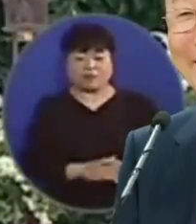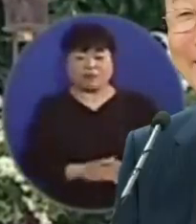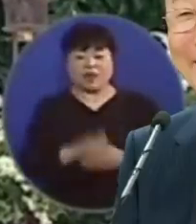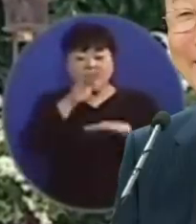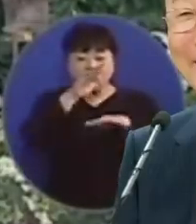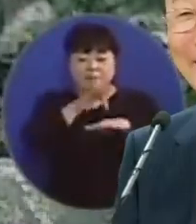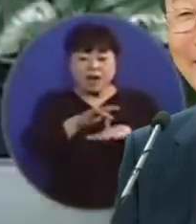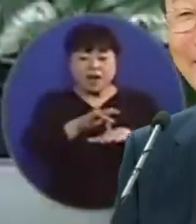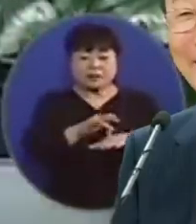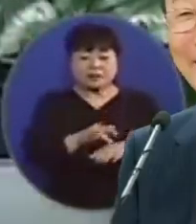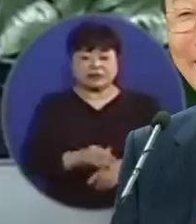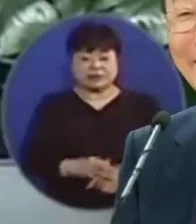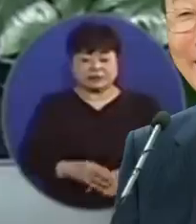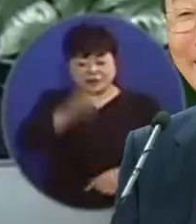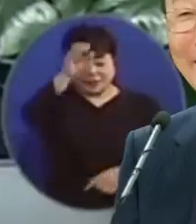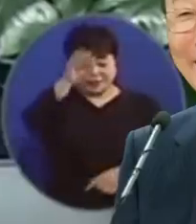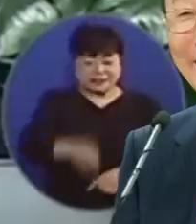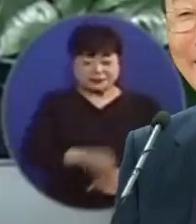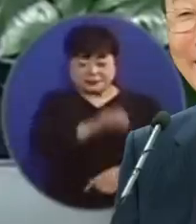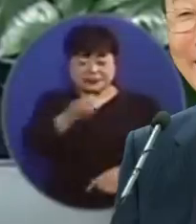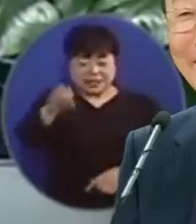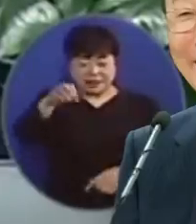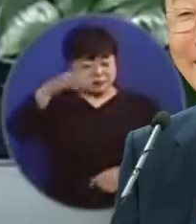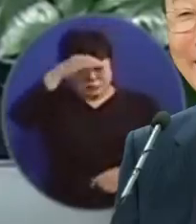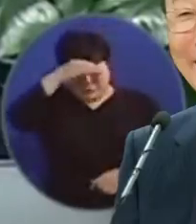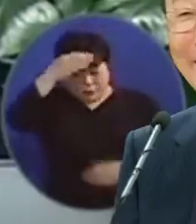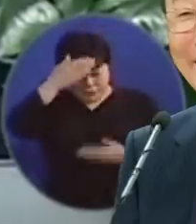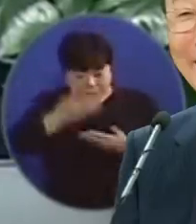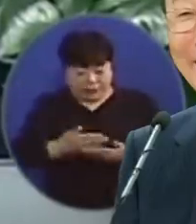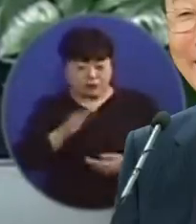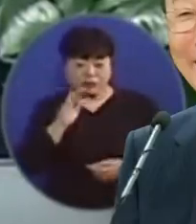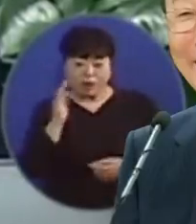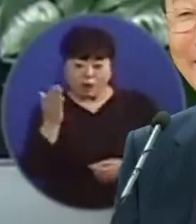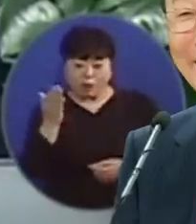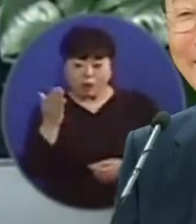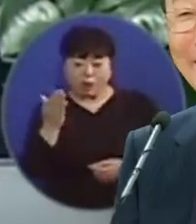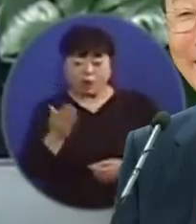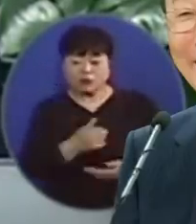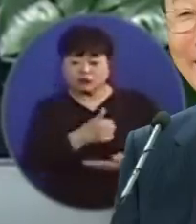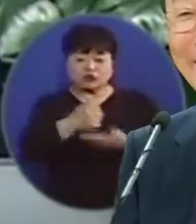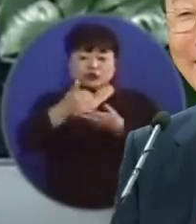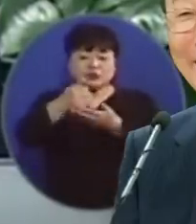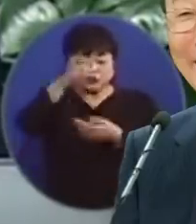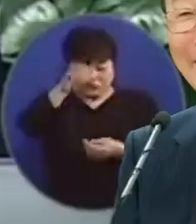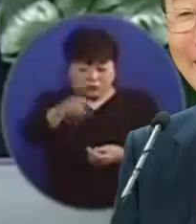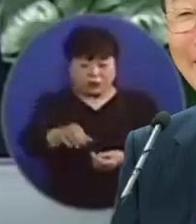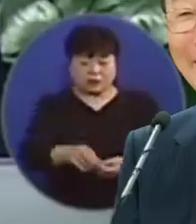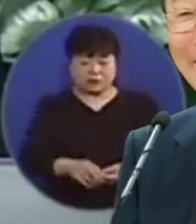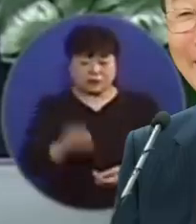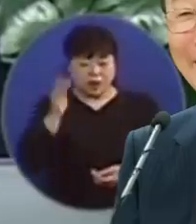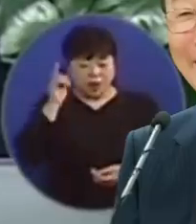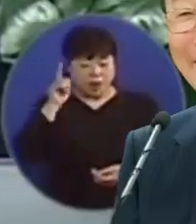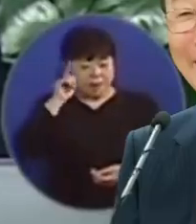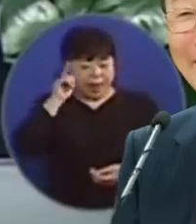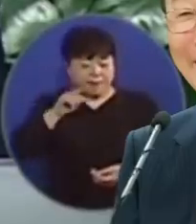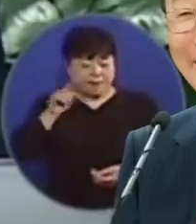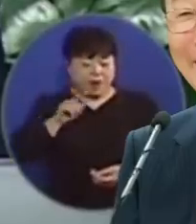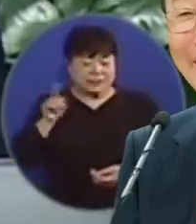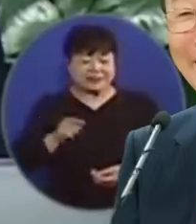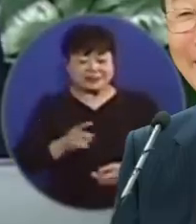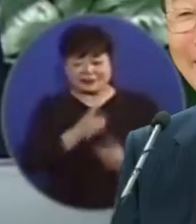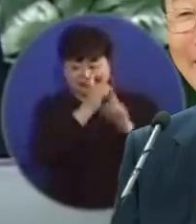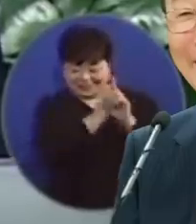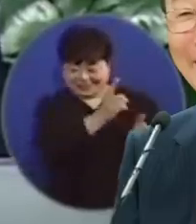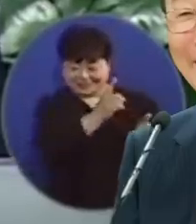마귀가 영 십자가에서 구경거리가 되고 말았었어요. 주님은 거기에서 완전히 100% 이겨버리고 말한